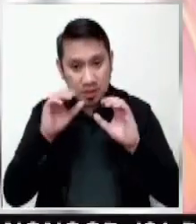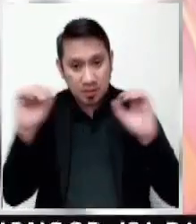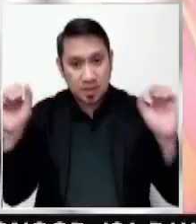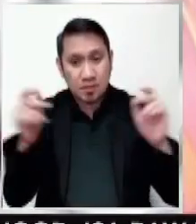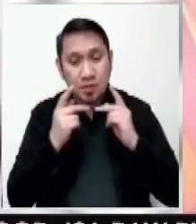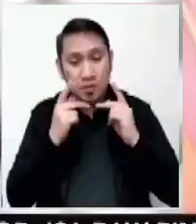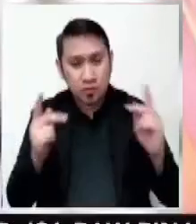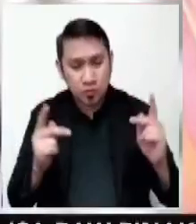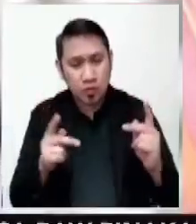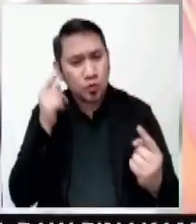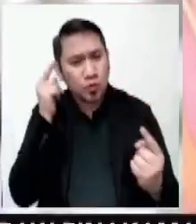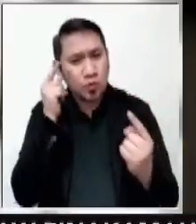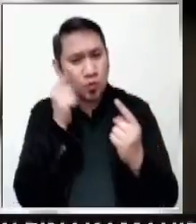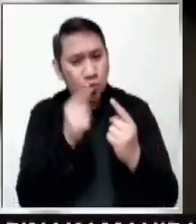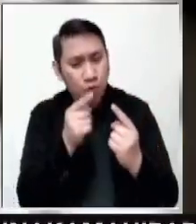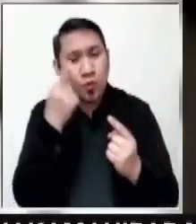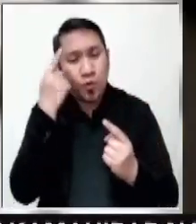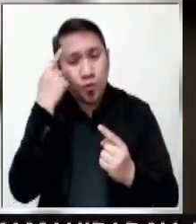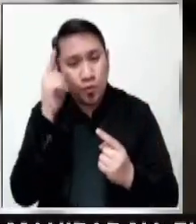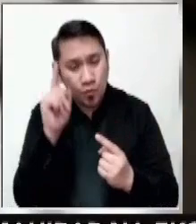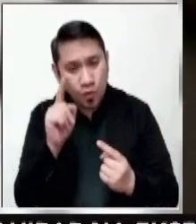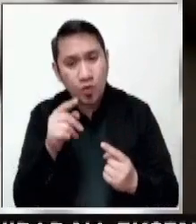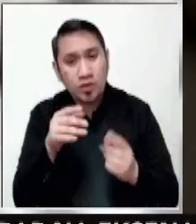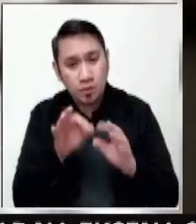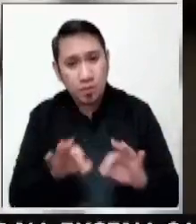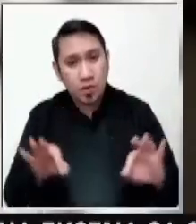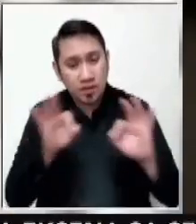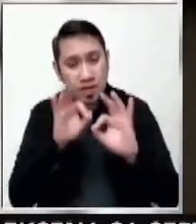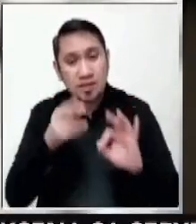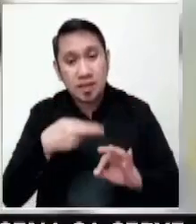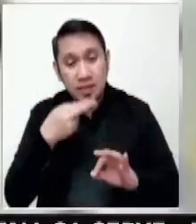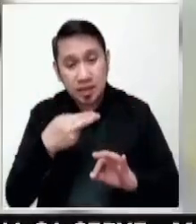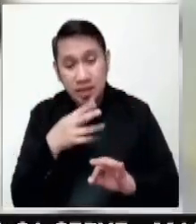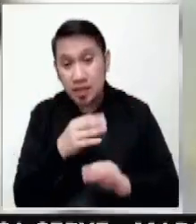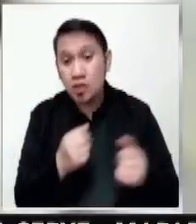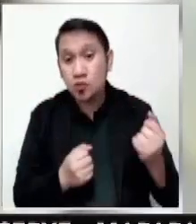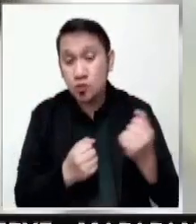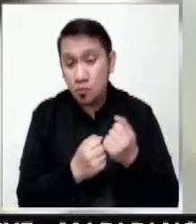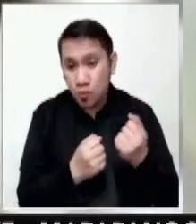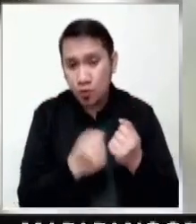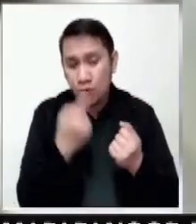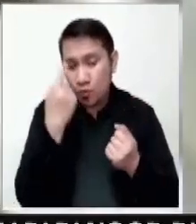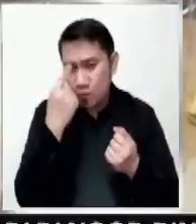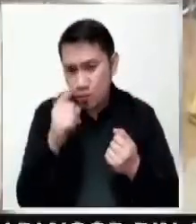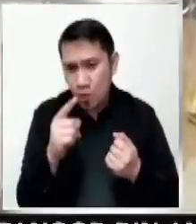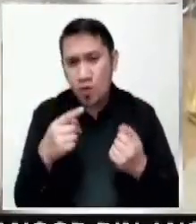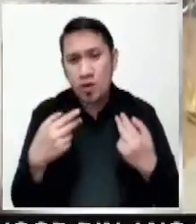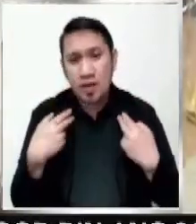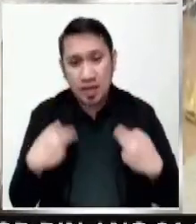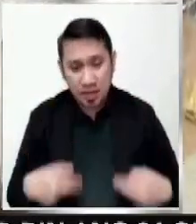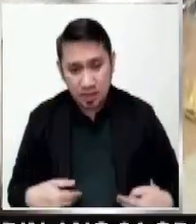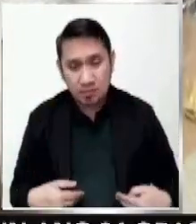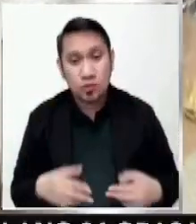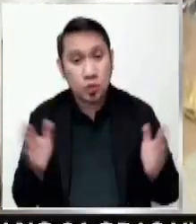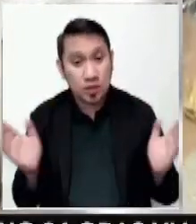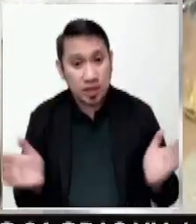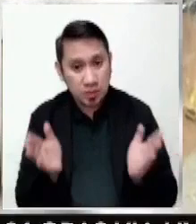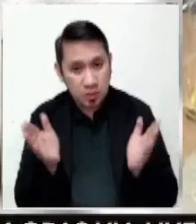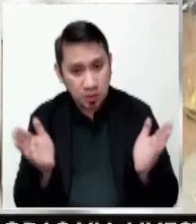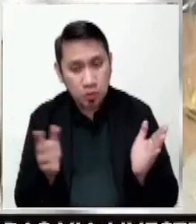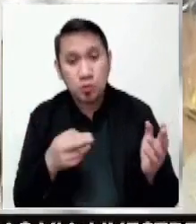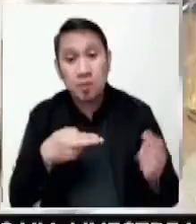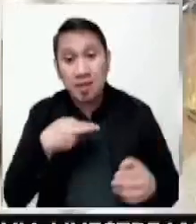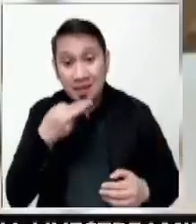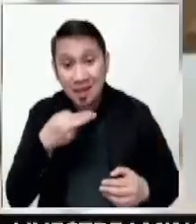at matugunan ang kahirapan at malnutrisyon kaya hinihimok ang lahat na maging responsible o huwag magsayang ng kanin at